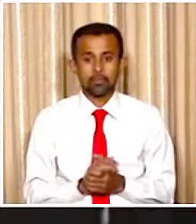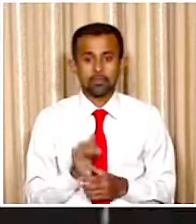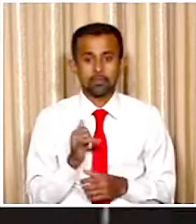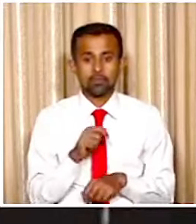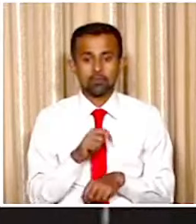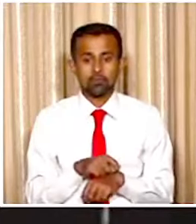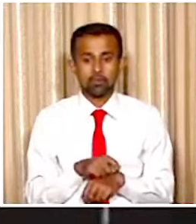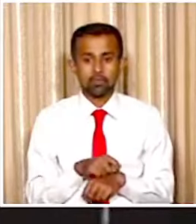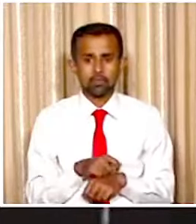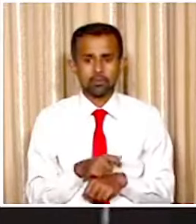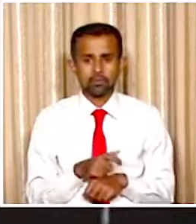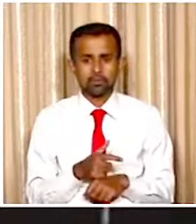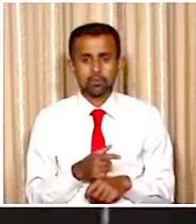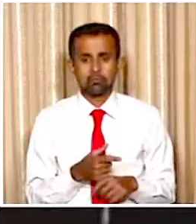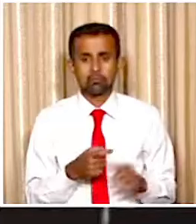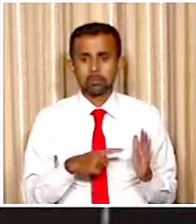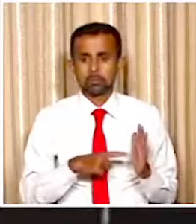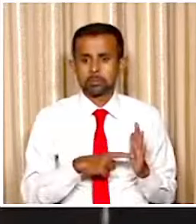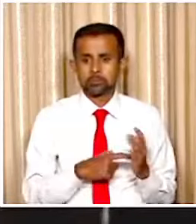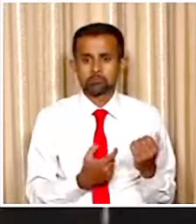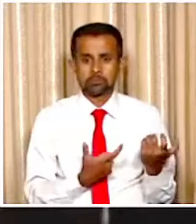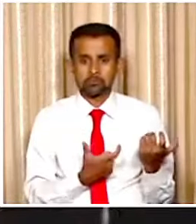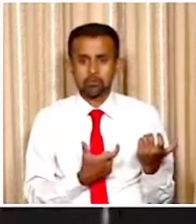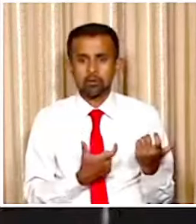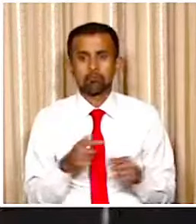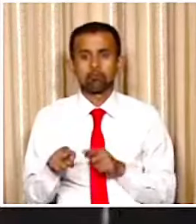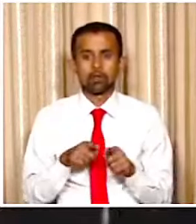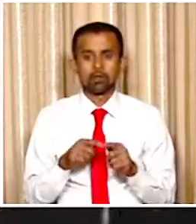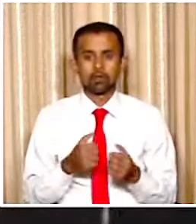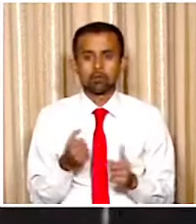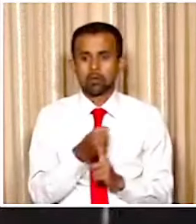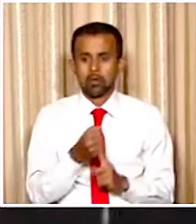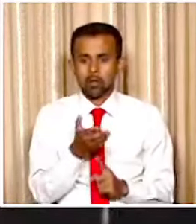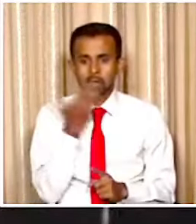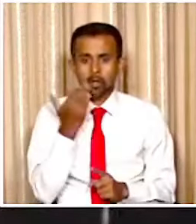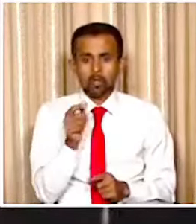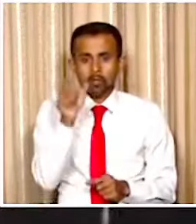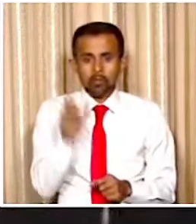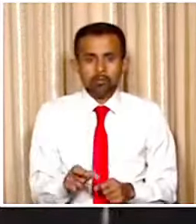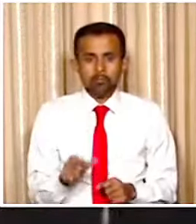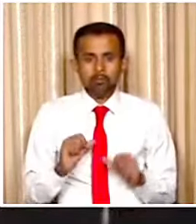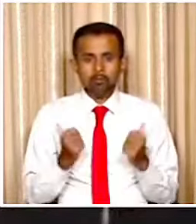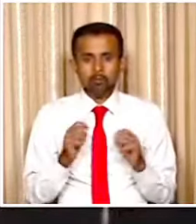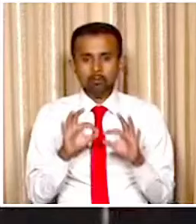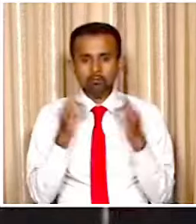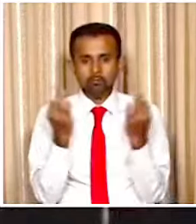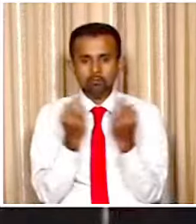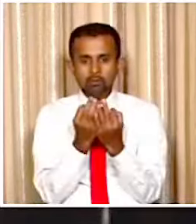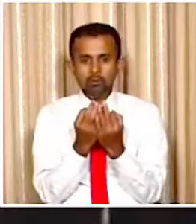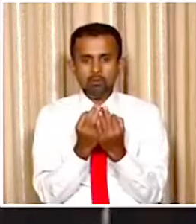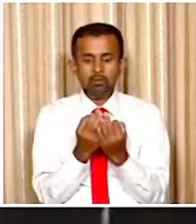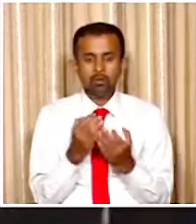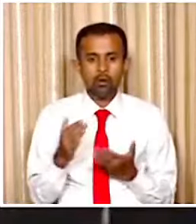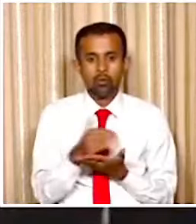සමාජලාවට ආයුධයක් සහ සමාන බලපෑමක් එල්ල කරන්න පුළුවන් පුද්ගලයෙකුගේ ජීවිතය පවුල